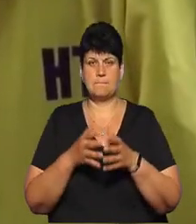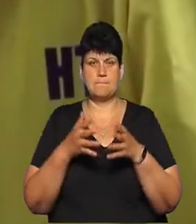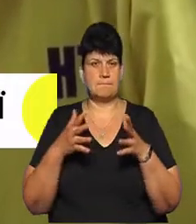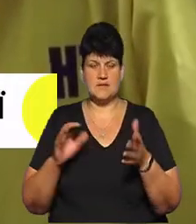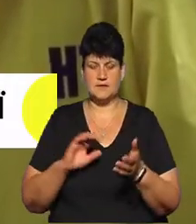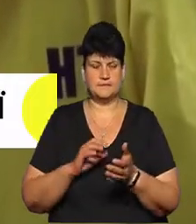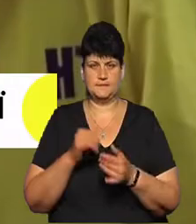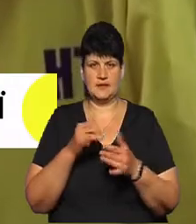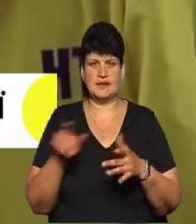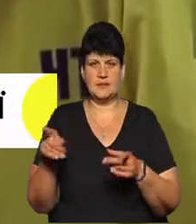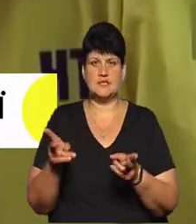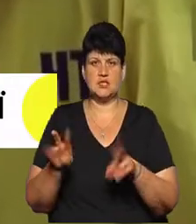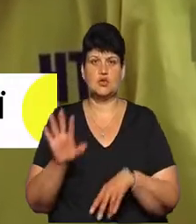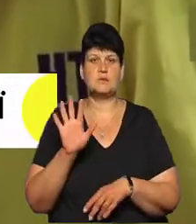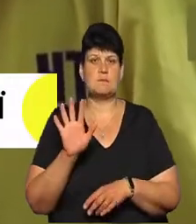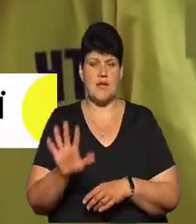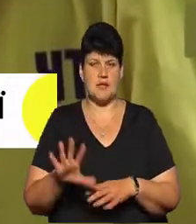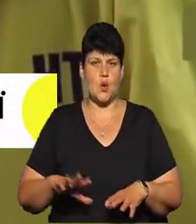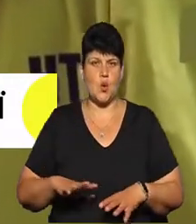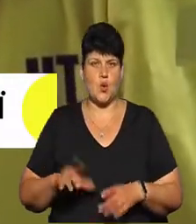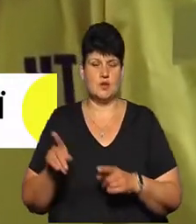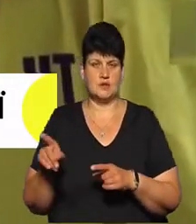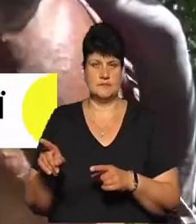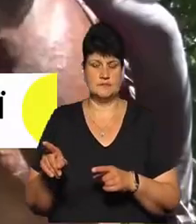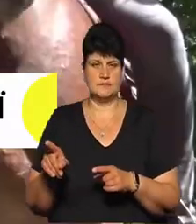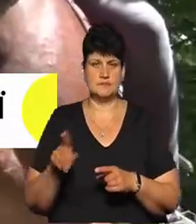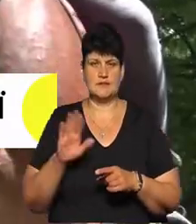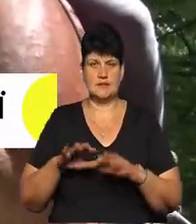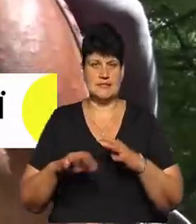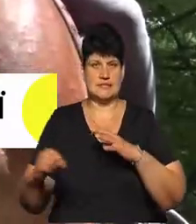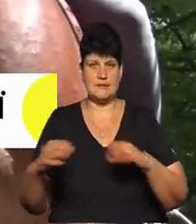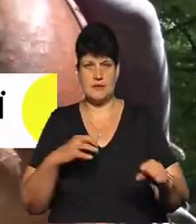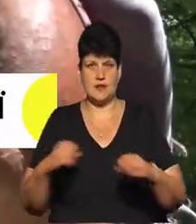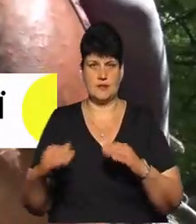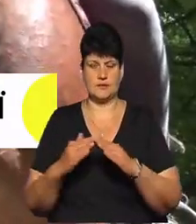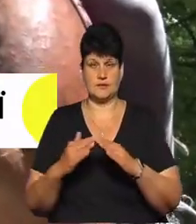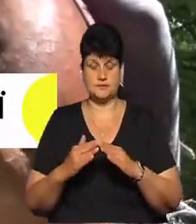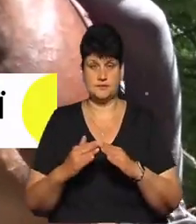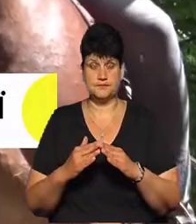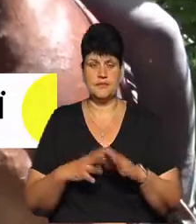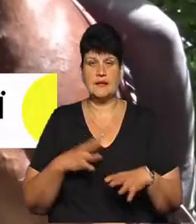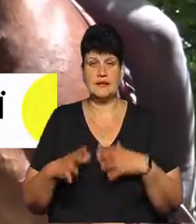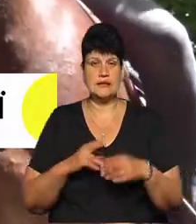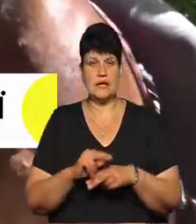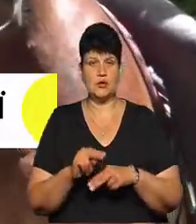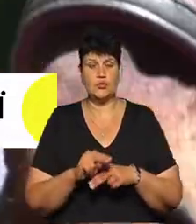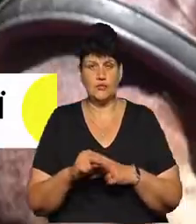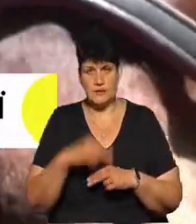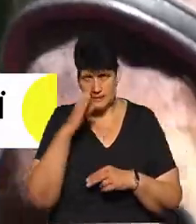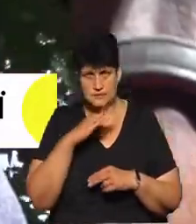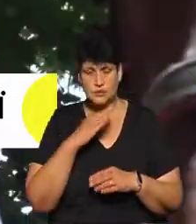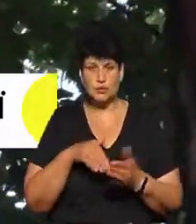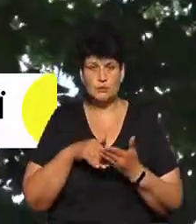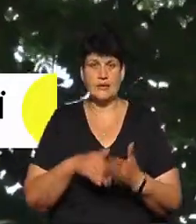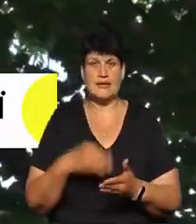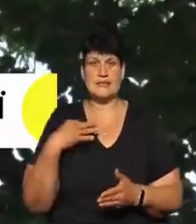залишилось 5 коней. Дітвора розібрала їх по домівках. Тренувати відвідувачів школи батькові допомагає син Єгор.